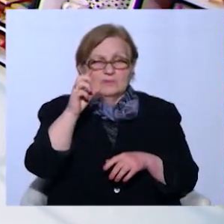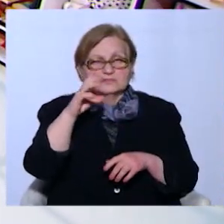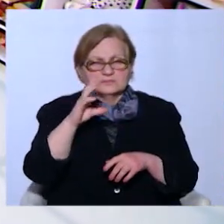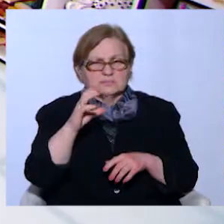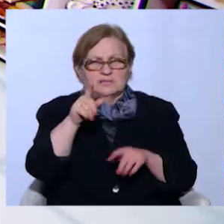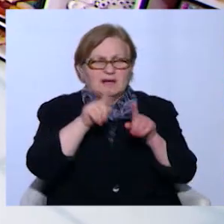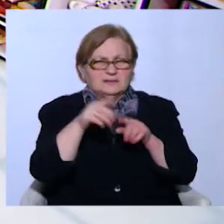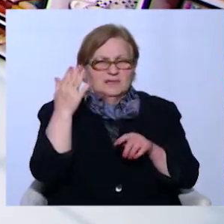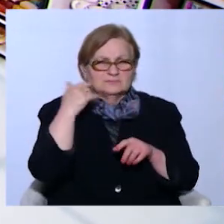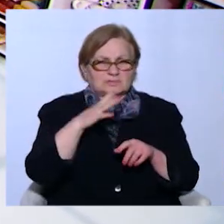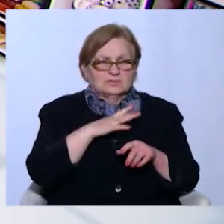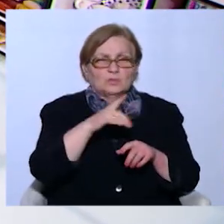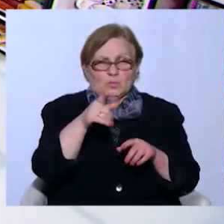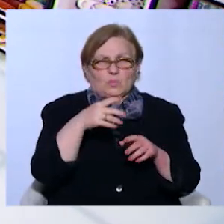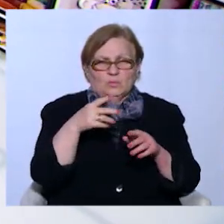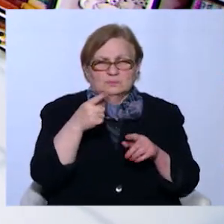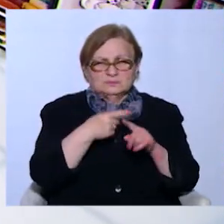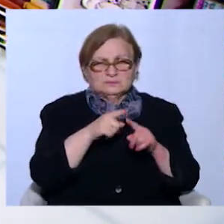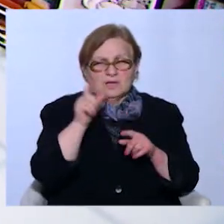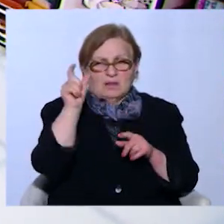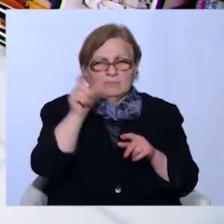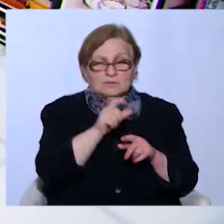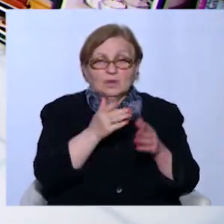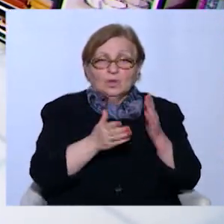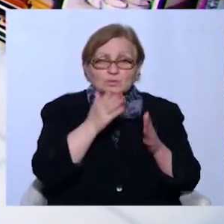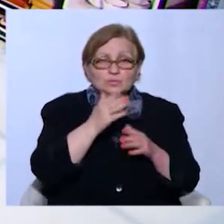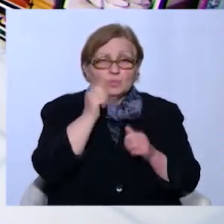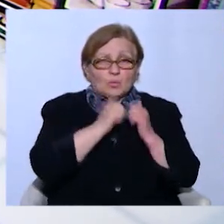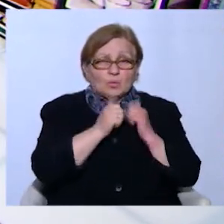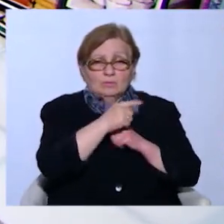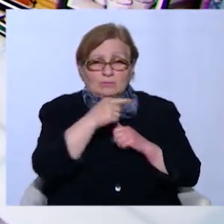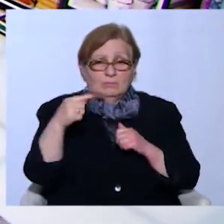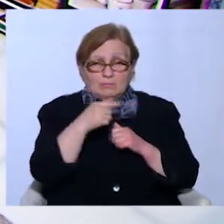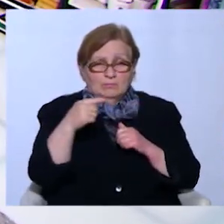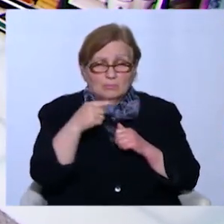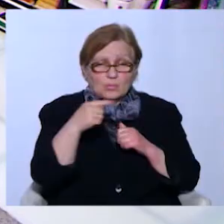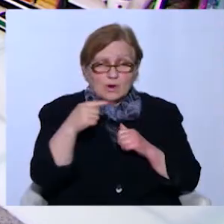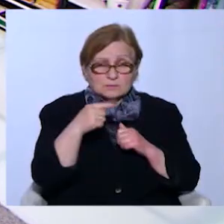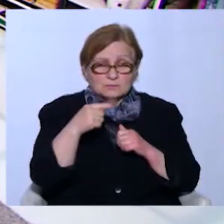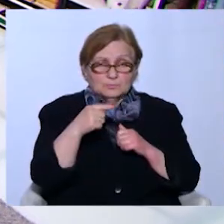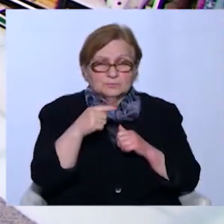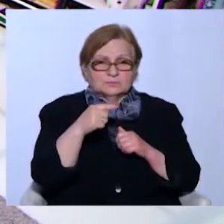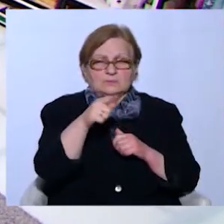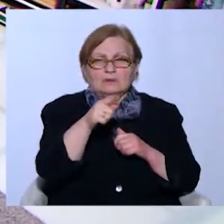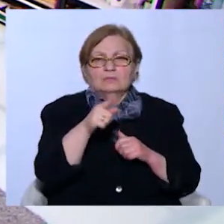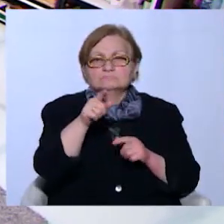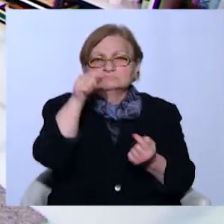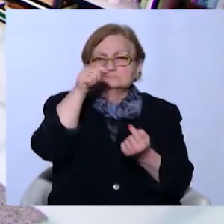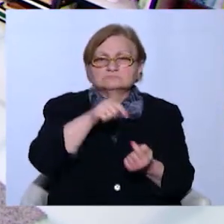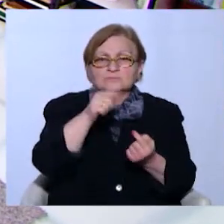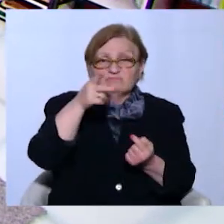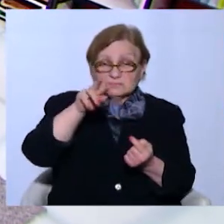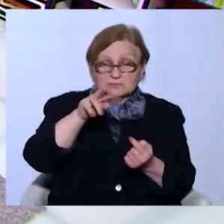პარამეტრებიო. Მოკლედ, თუ ყოველთვის უარყოფით მნიშვნელობას იღებს კვადრატული გამოსახულება, მაშინ მისი შესაბამისი